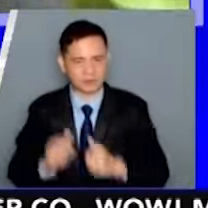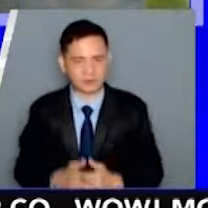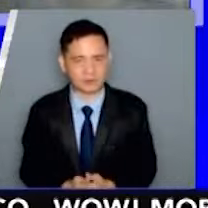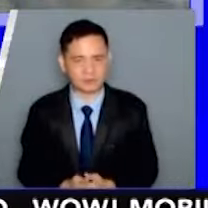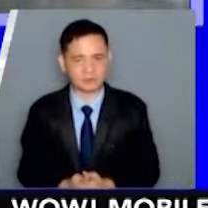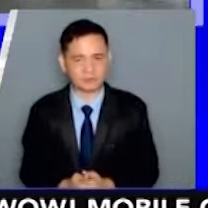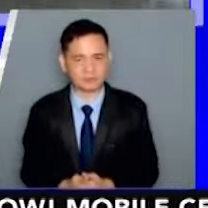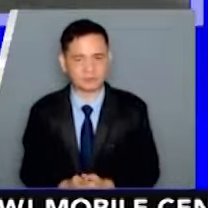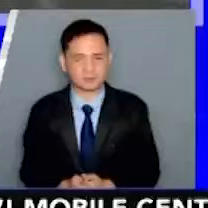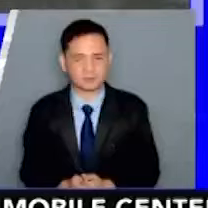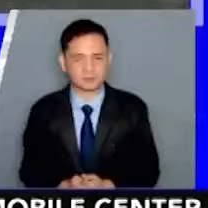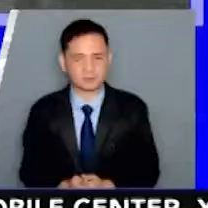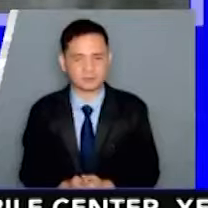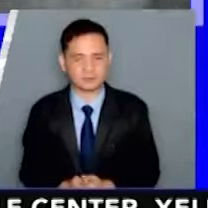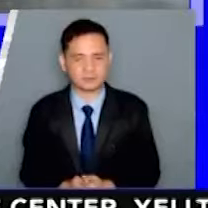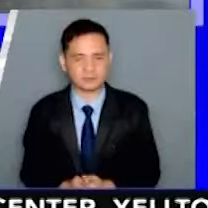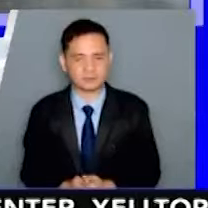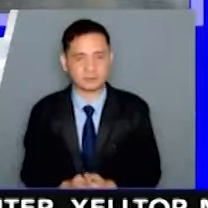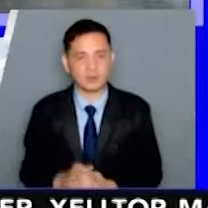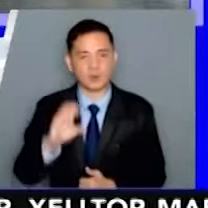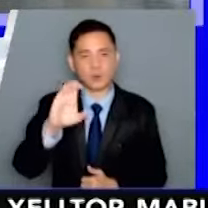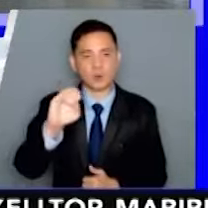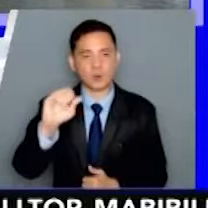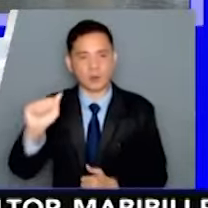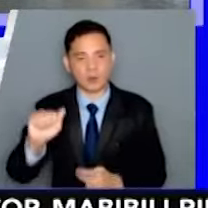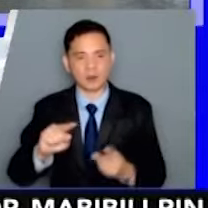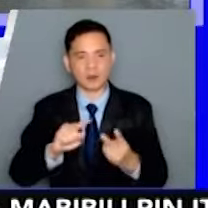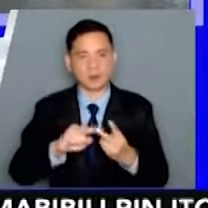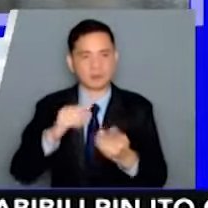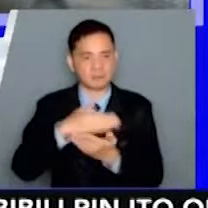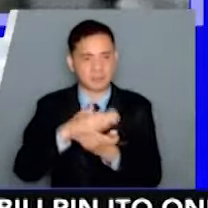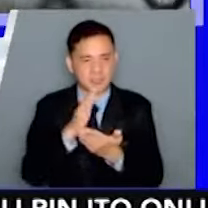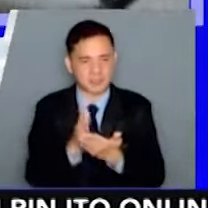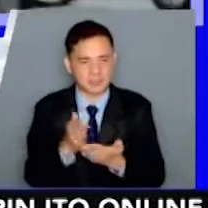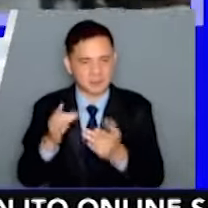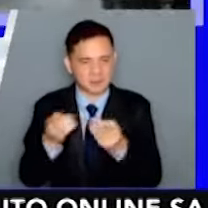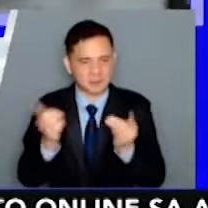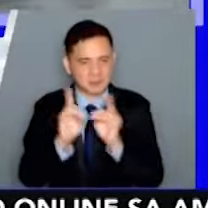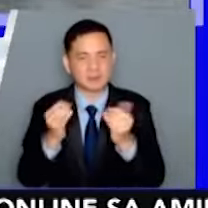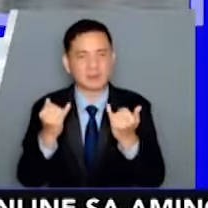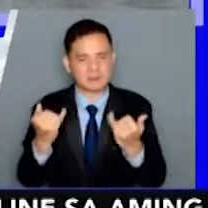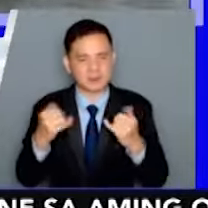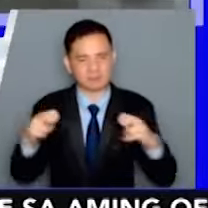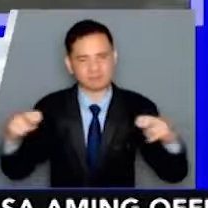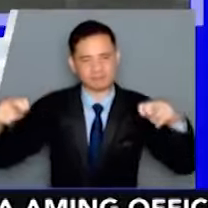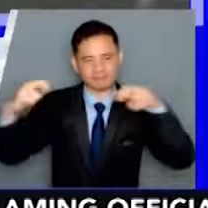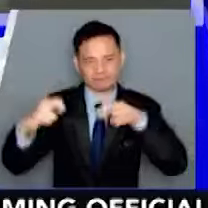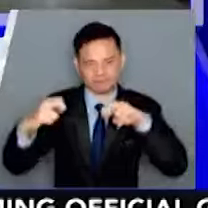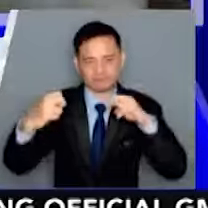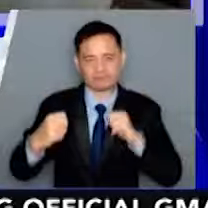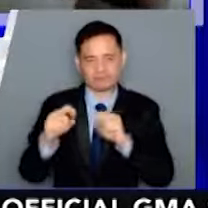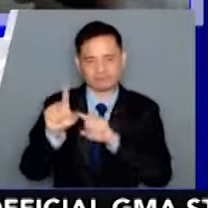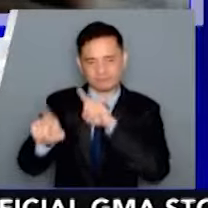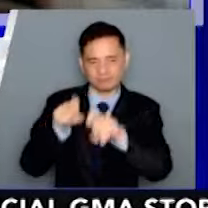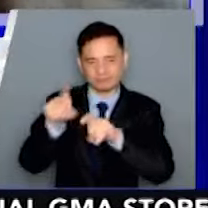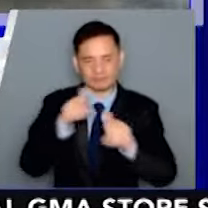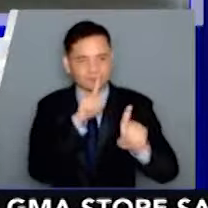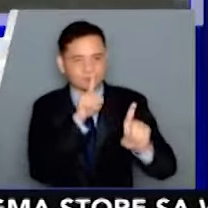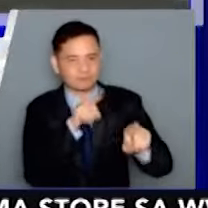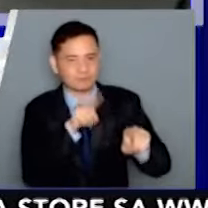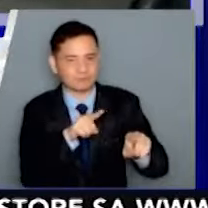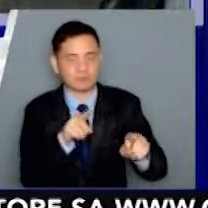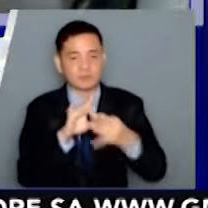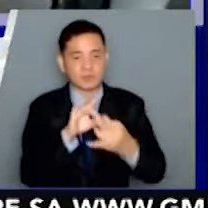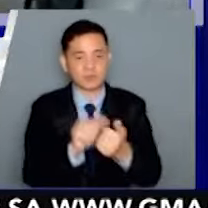Mga taga-COA at Budget Department ang sumagot sa tanong ng mga kongresista, kabilang ang tungkol sa 53 million pesos na gastos